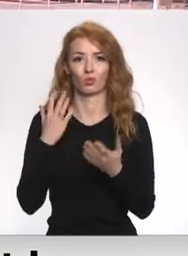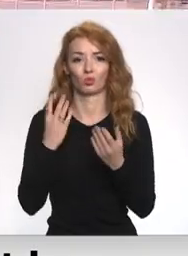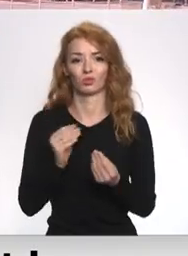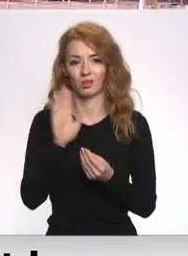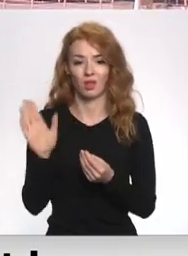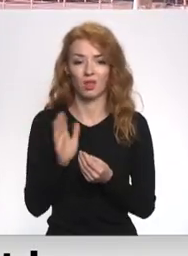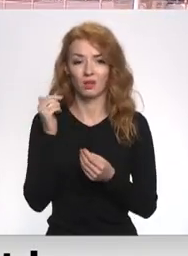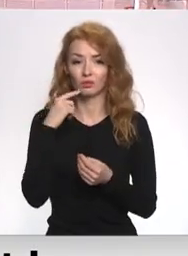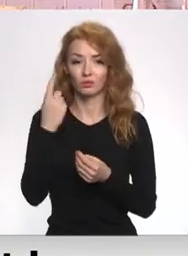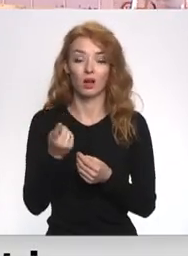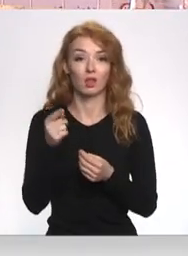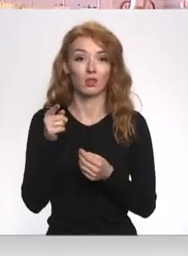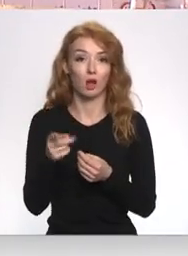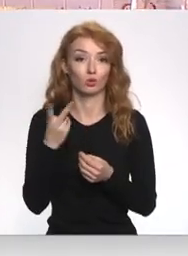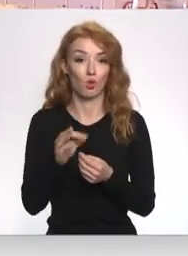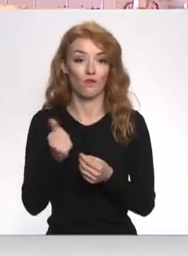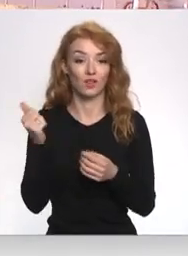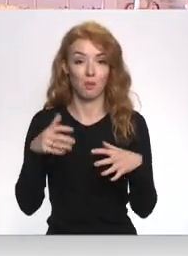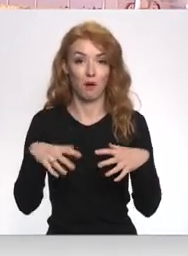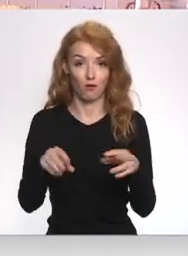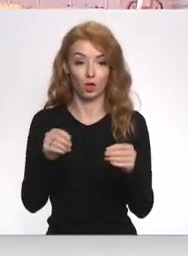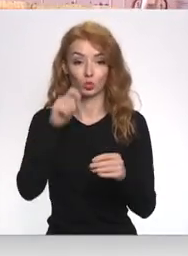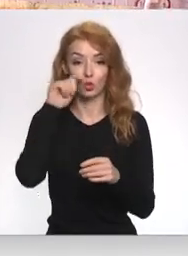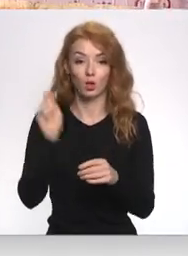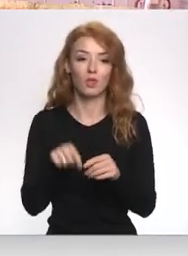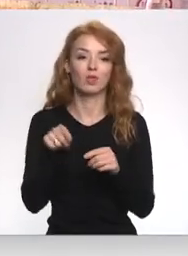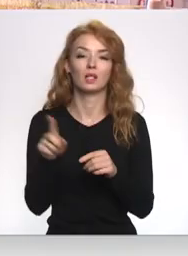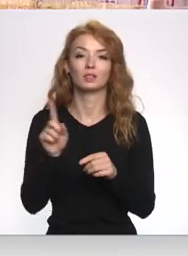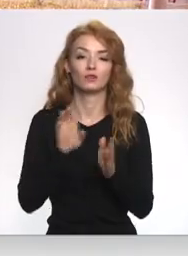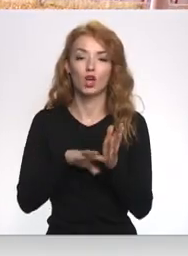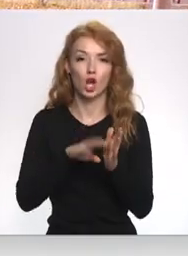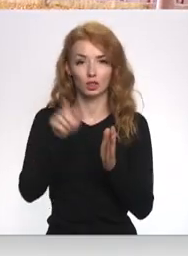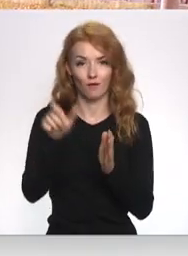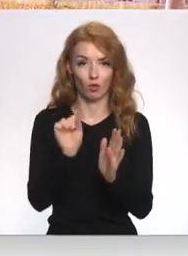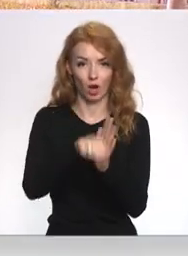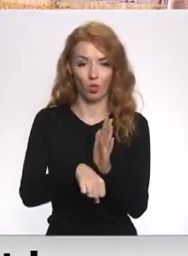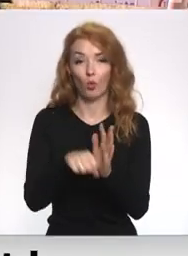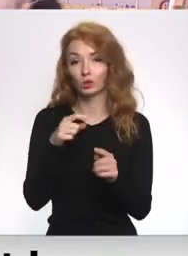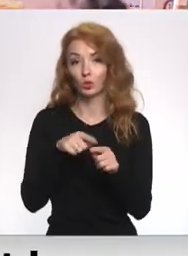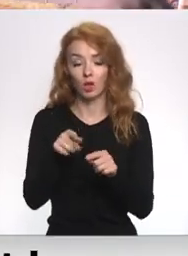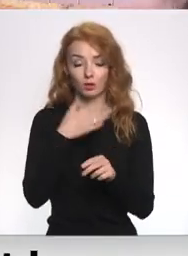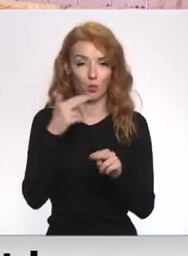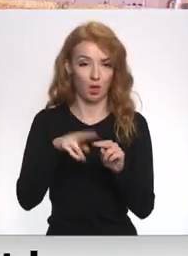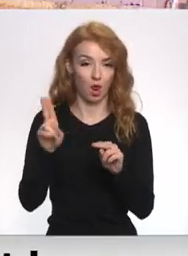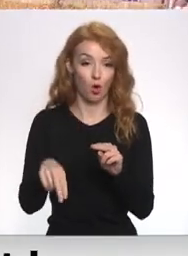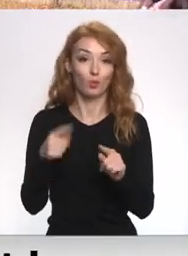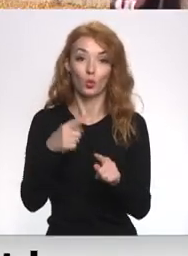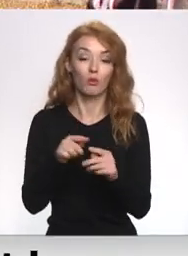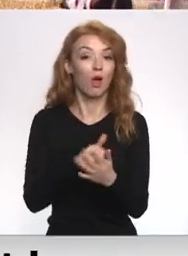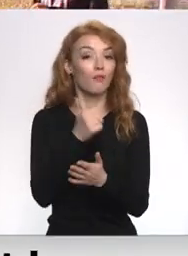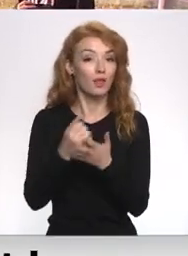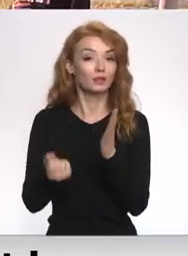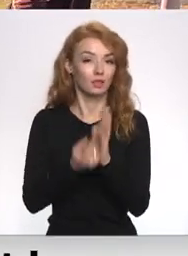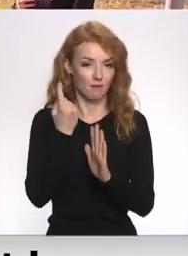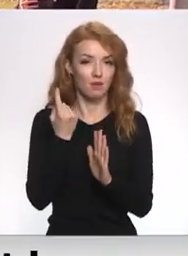Es uzskatu, tas, ko viņi ir izdarījuši Ukrainā, tas ir pilnīgākais genocīds un tas nav pieļaujami. Un jā, galvenais